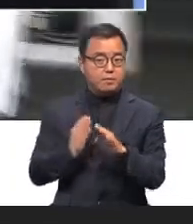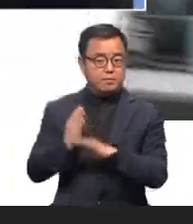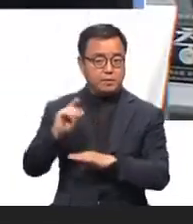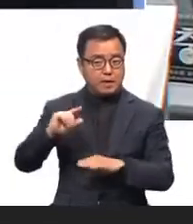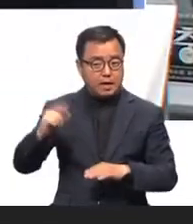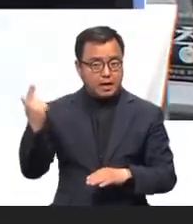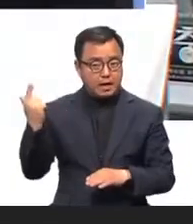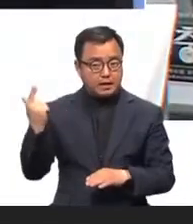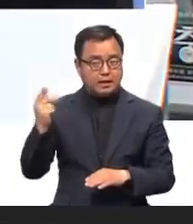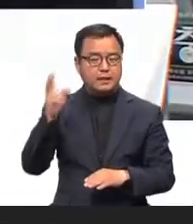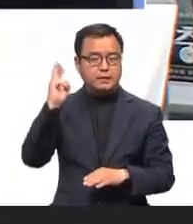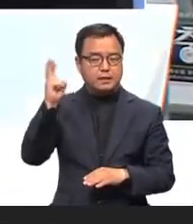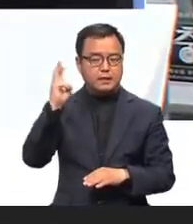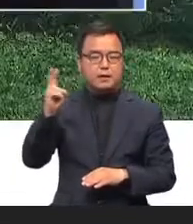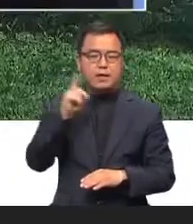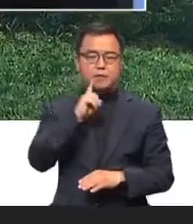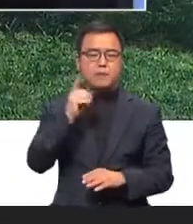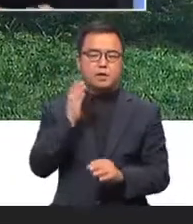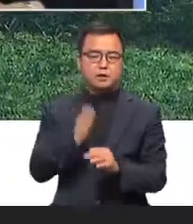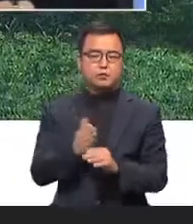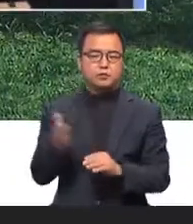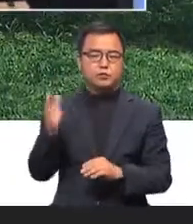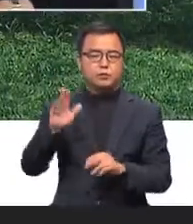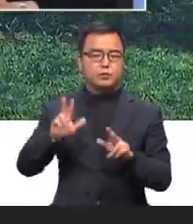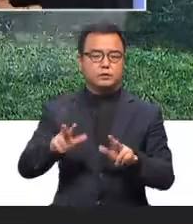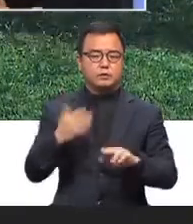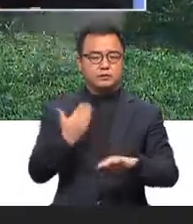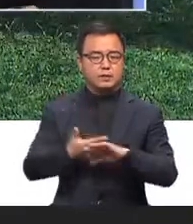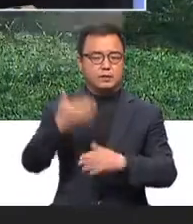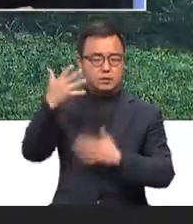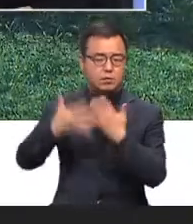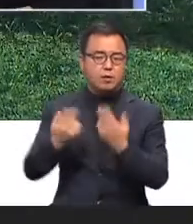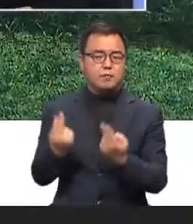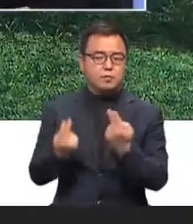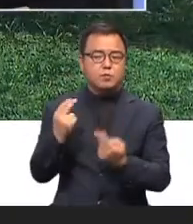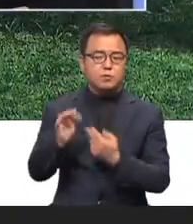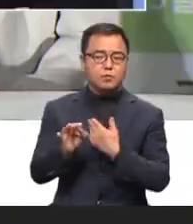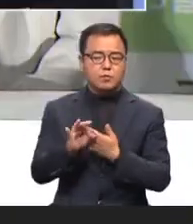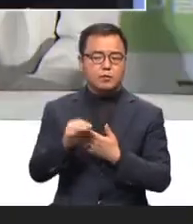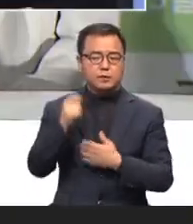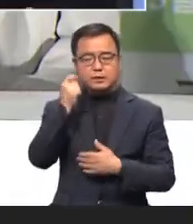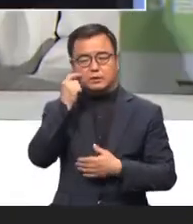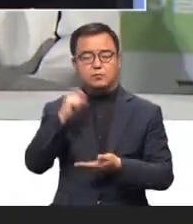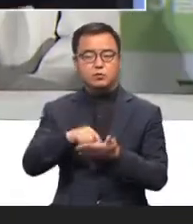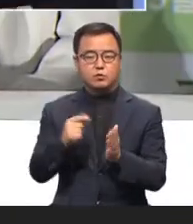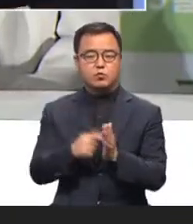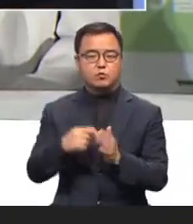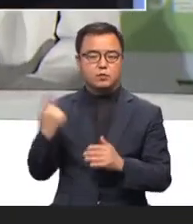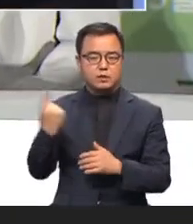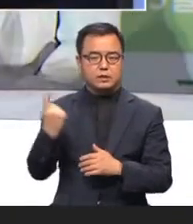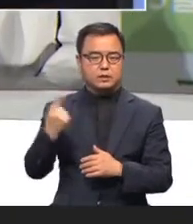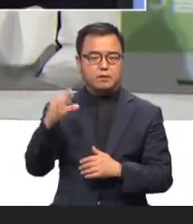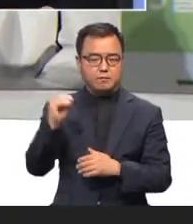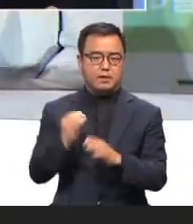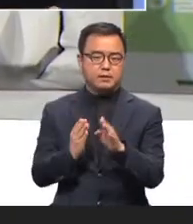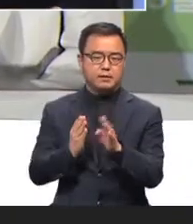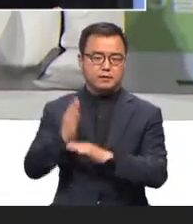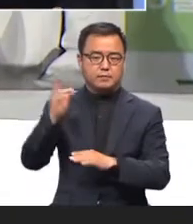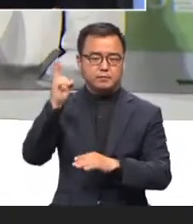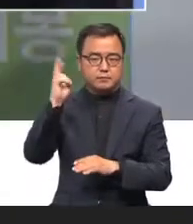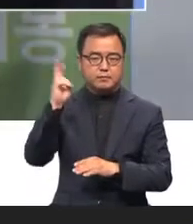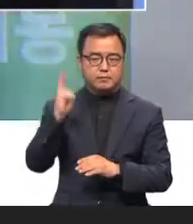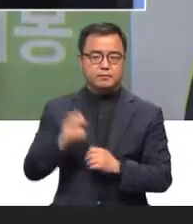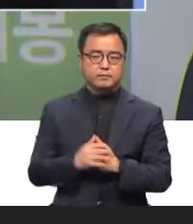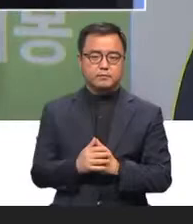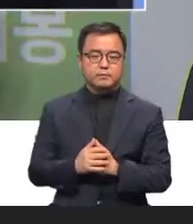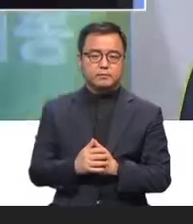것이 아니냐라는 예측이 나오고 있는데 지금 뭐 다른 영화와 비교했을 때 흥행 속도는 뭐 1000만을 넘을 것으로 예상이 되고